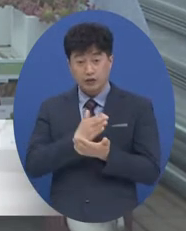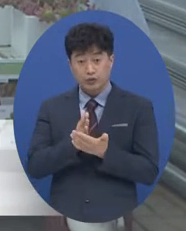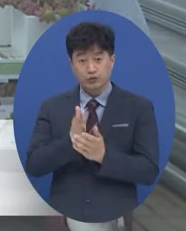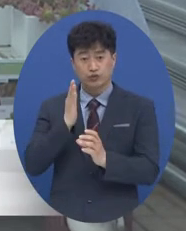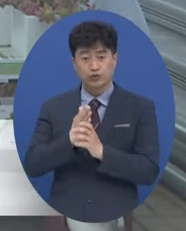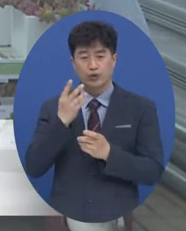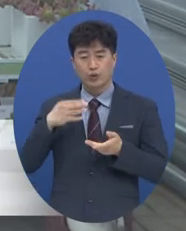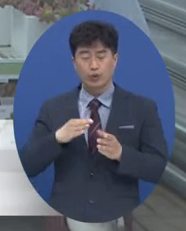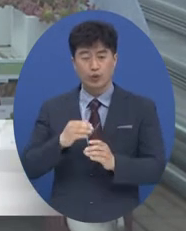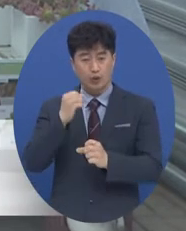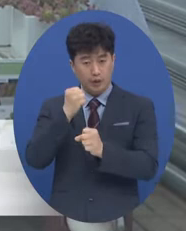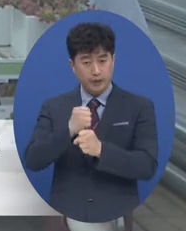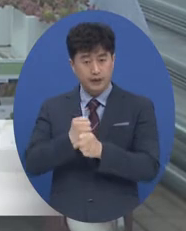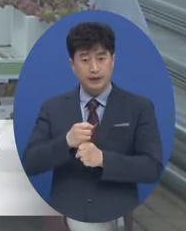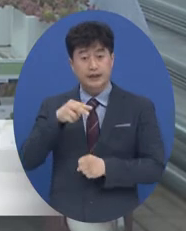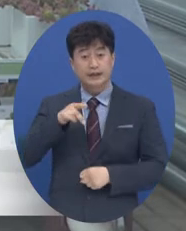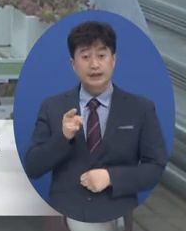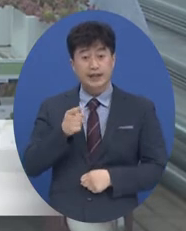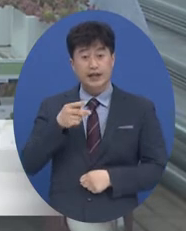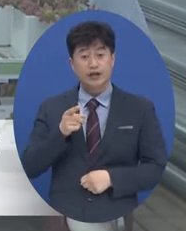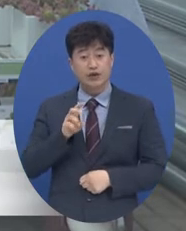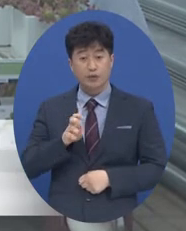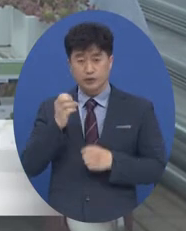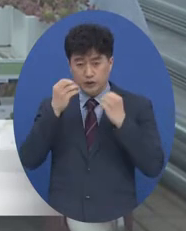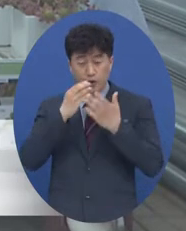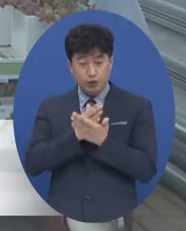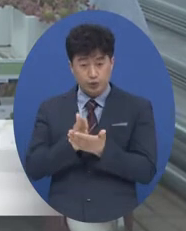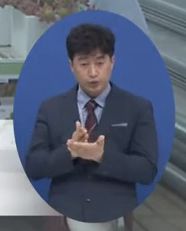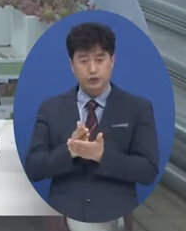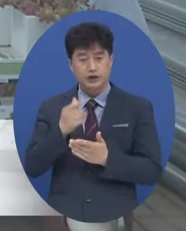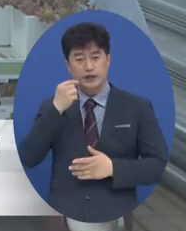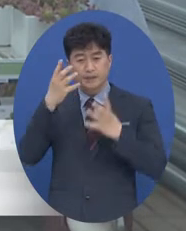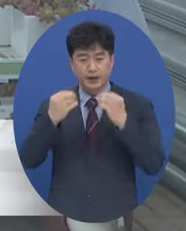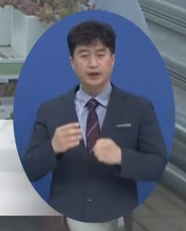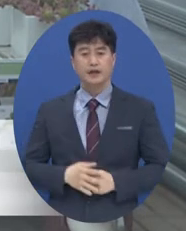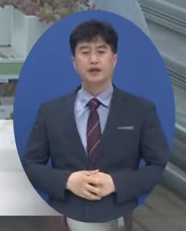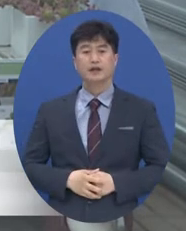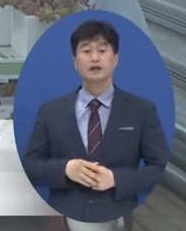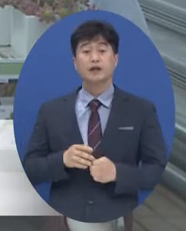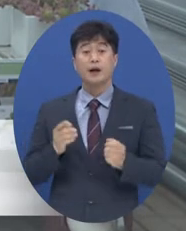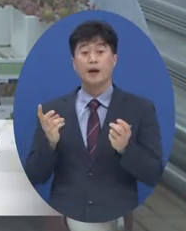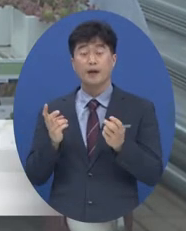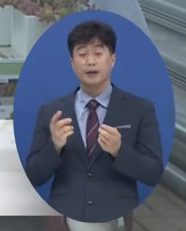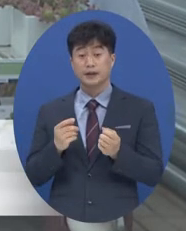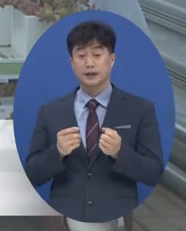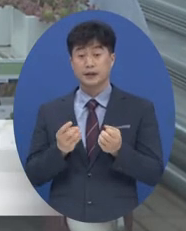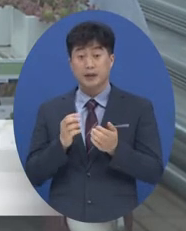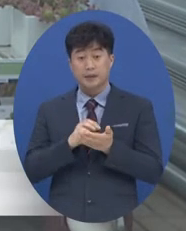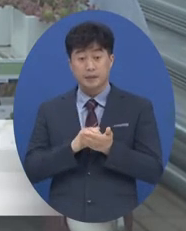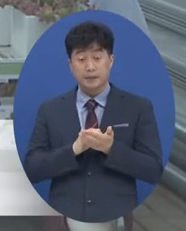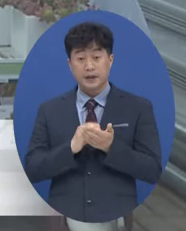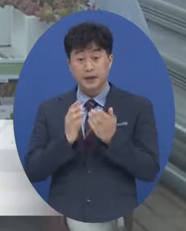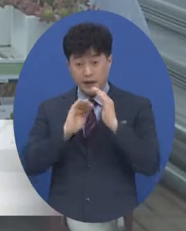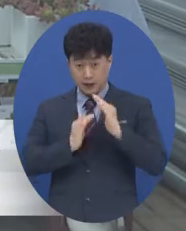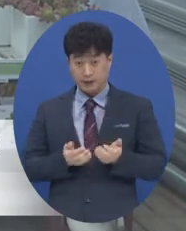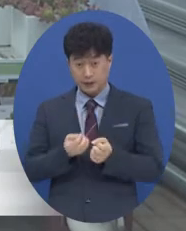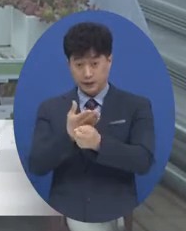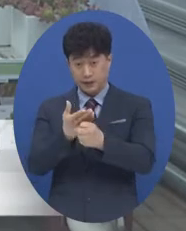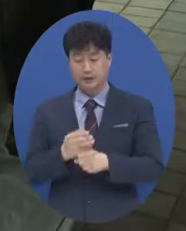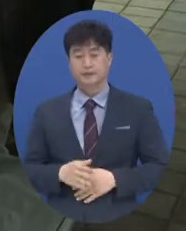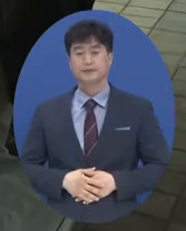경기도가 개발한 세덤 신품 종들의 인기가 좋다고 하는데요 그 비결을 최창수 기자가 알아봤습니다